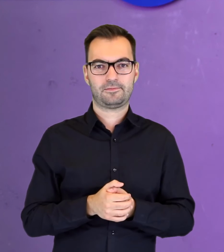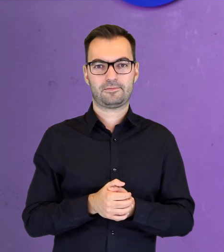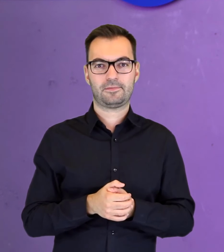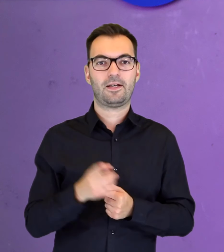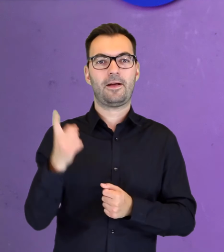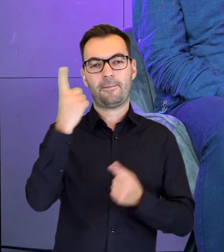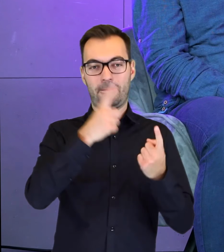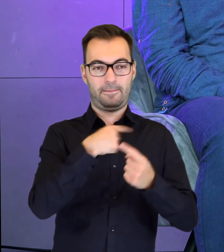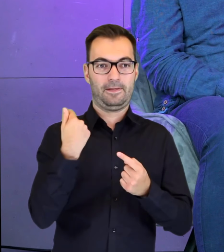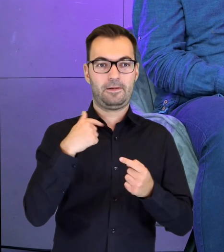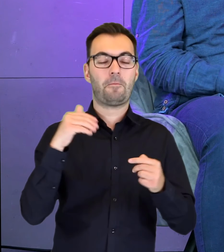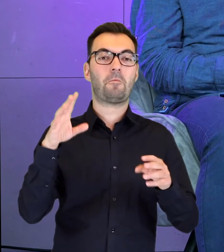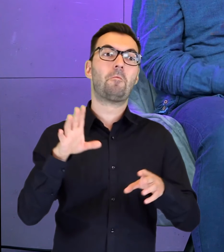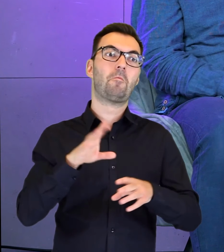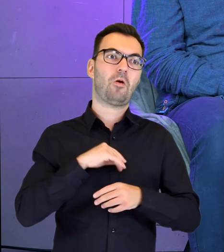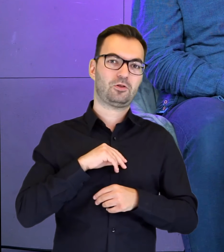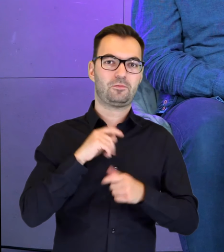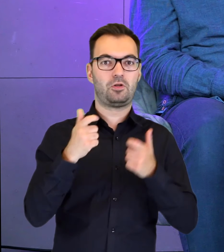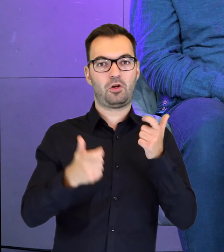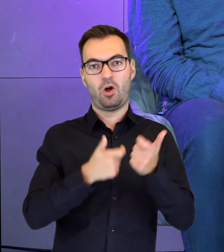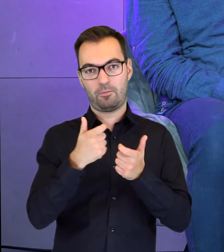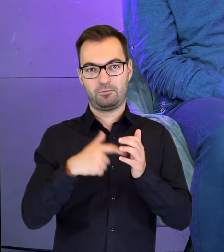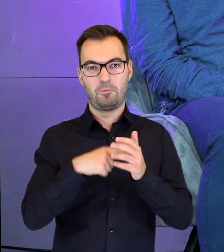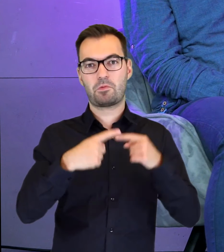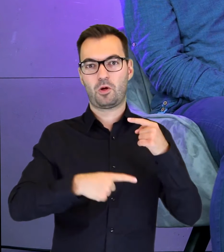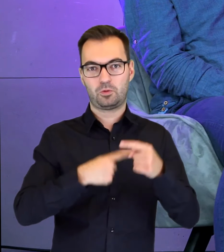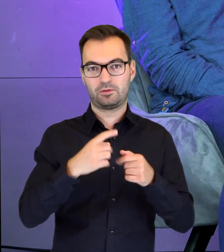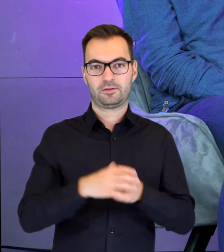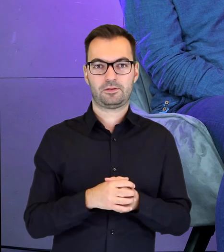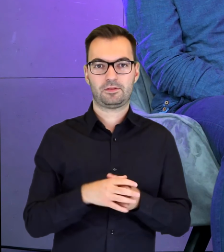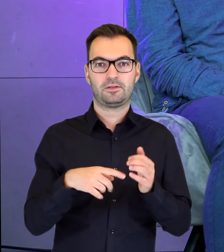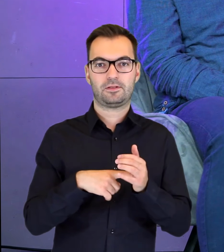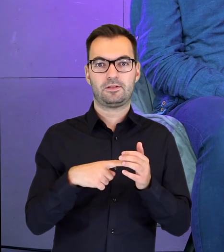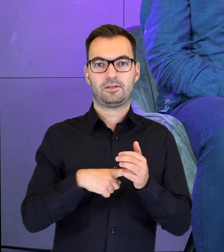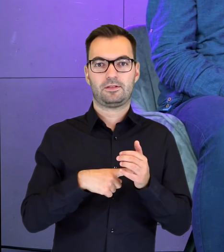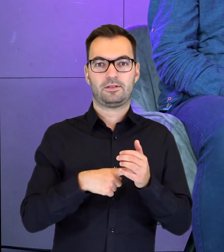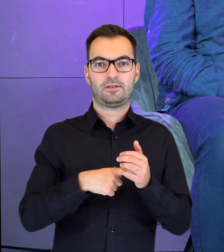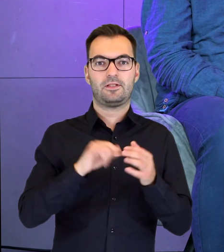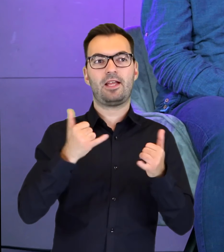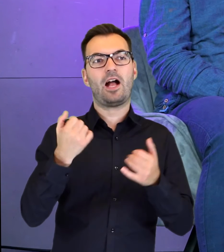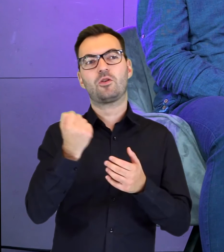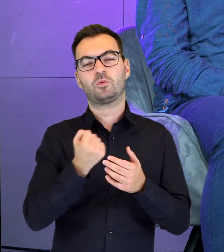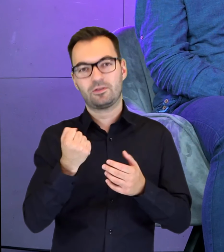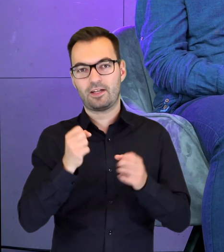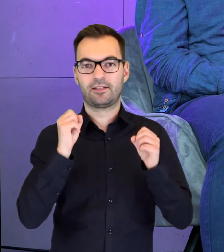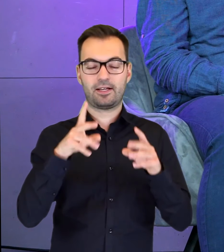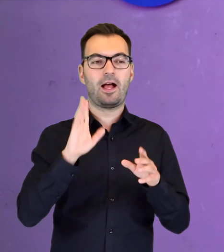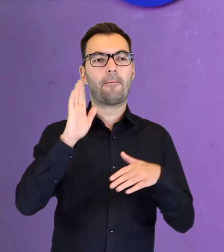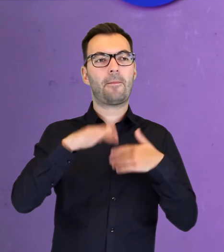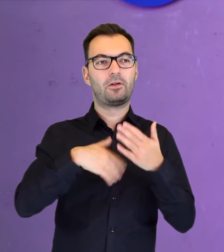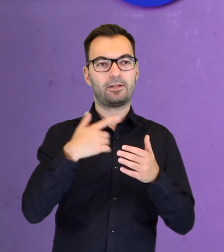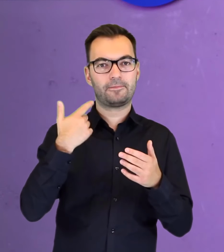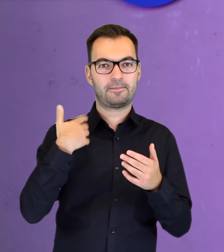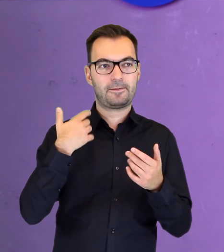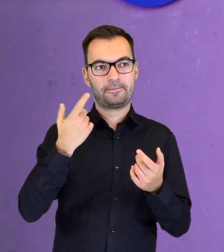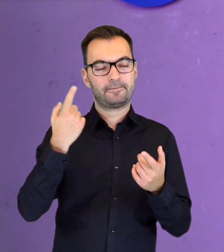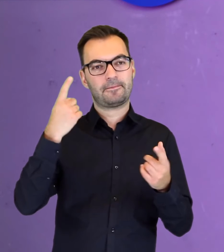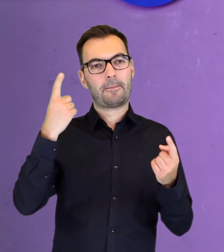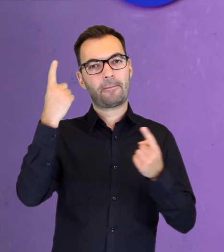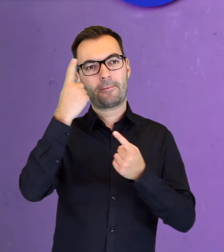fajne a w patrząc na tą perspektywę że jesteśmy w stanie tworzyć tworzyć te produkty bo to jest jedyna kwestia